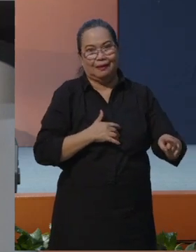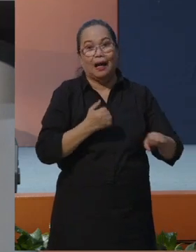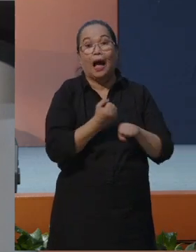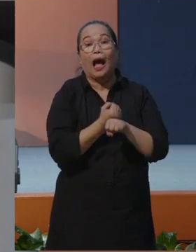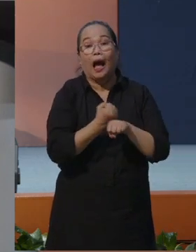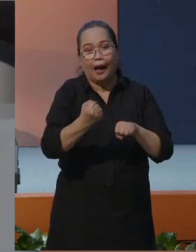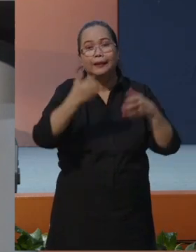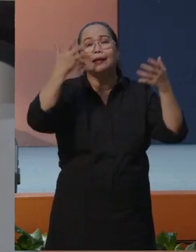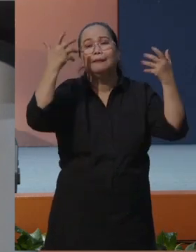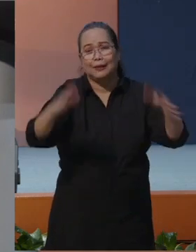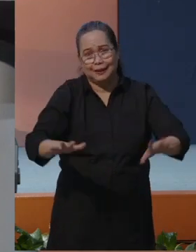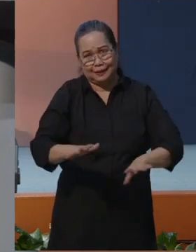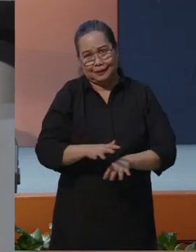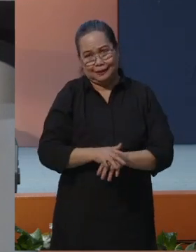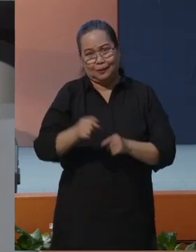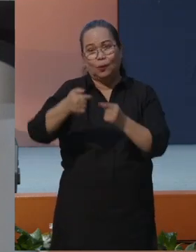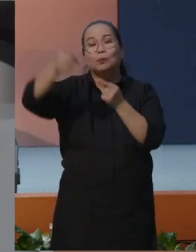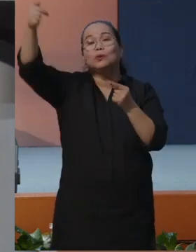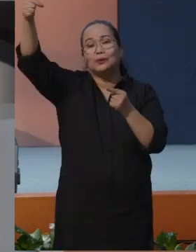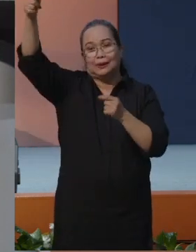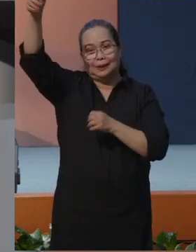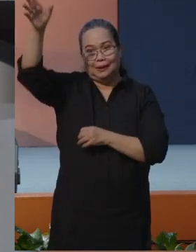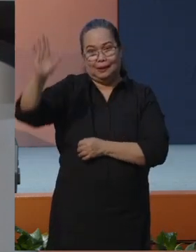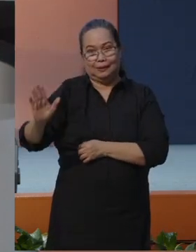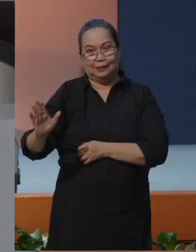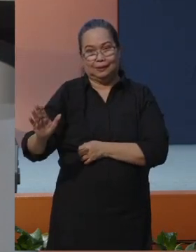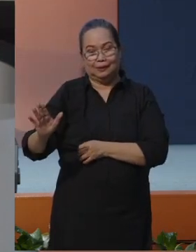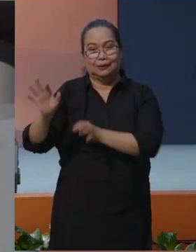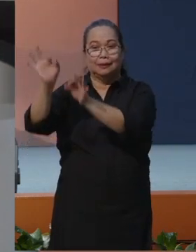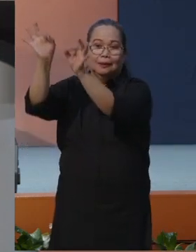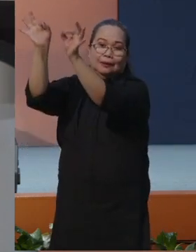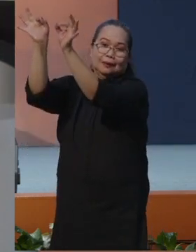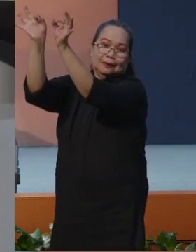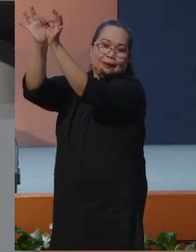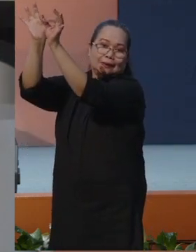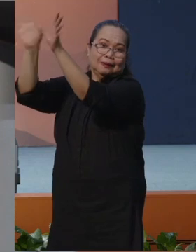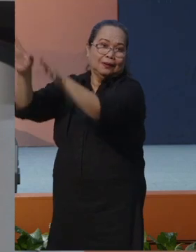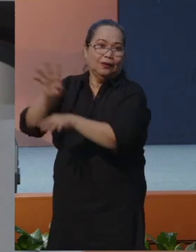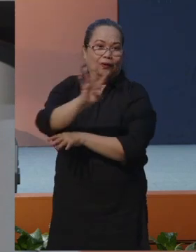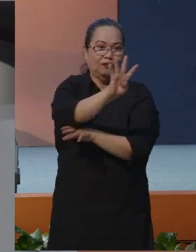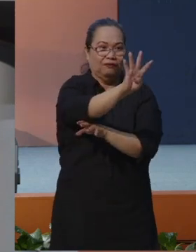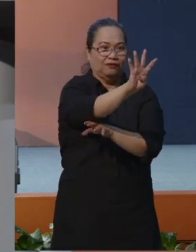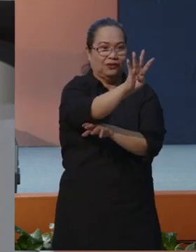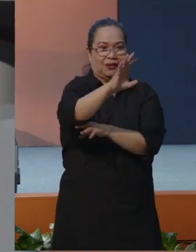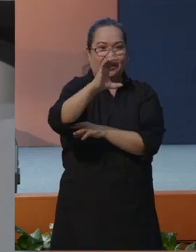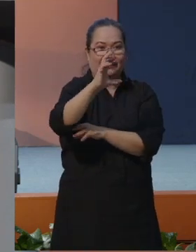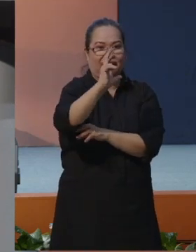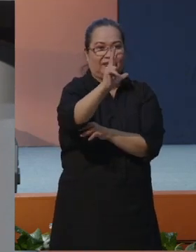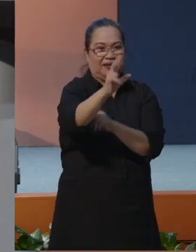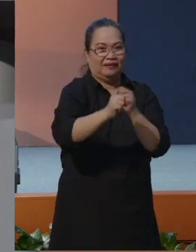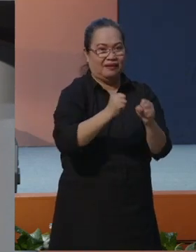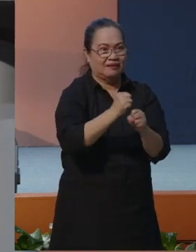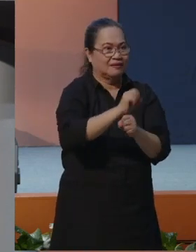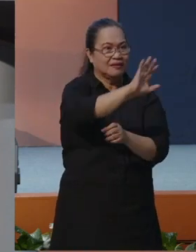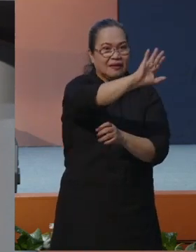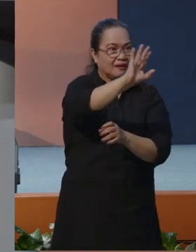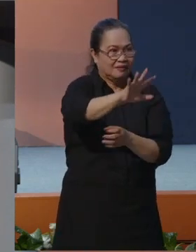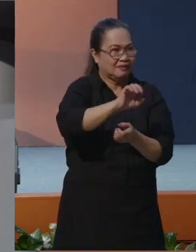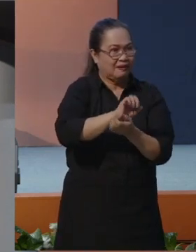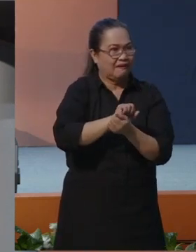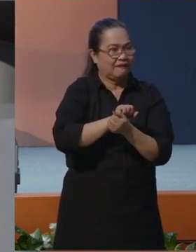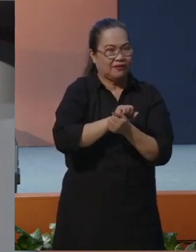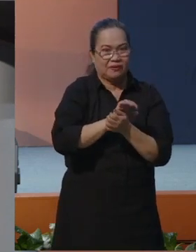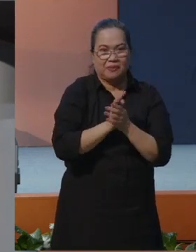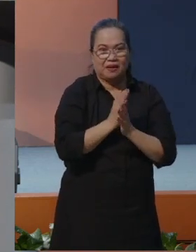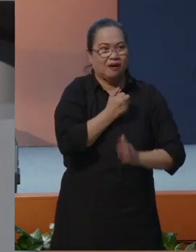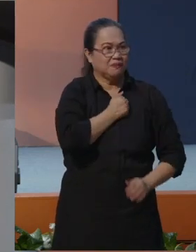yung heart nila against God. Tandaan ninyo, 430 years. Hindi man lang nila pinansin ang kagandahan